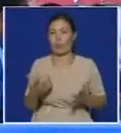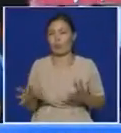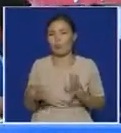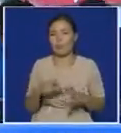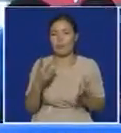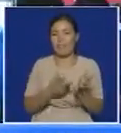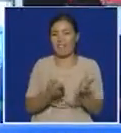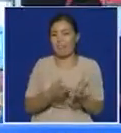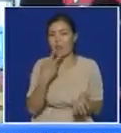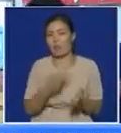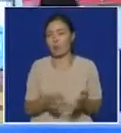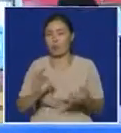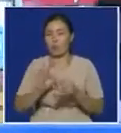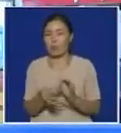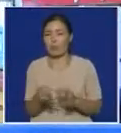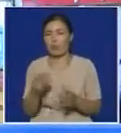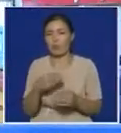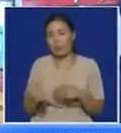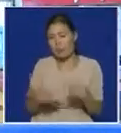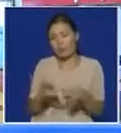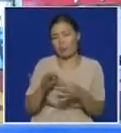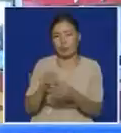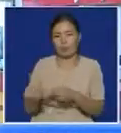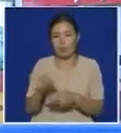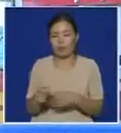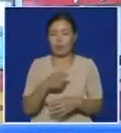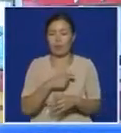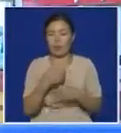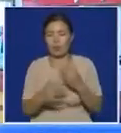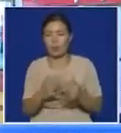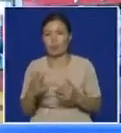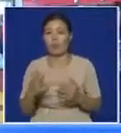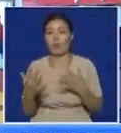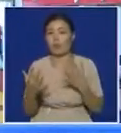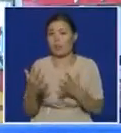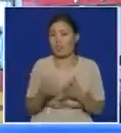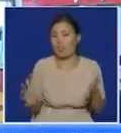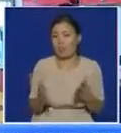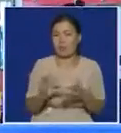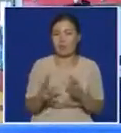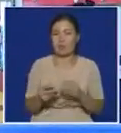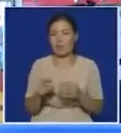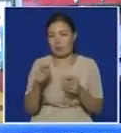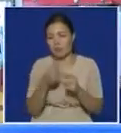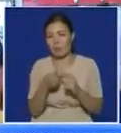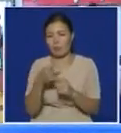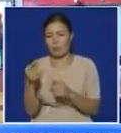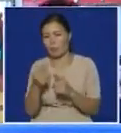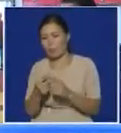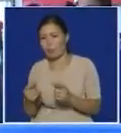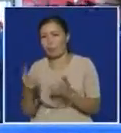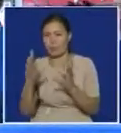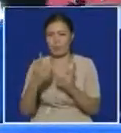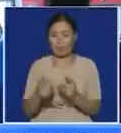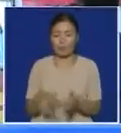көрсетеді. Қыр-сырын дұрыстап көрсетуің керек. Қол тартпай қалсаң, не тартпай қалсаң, соның бәрі